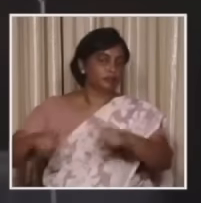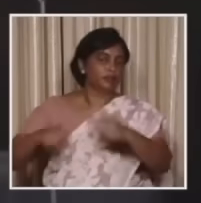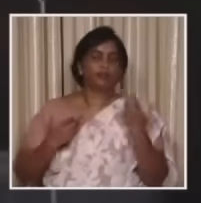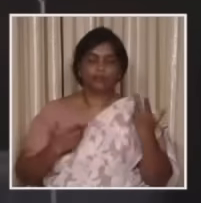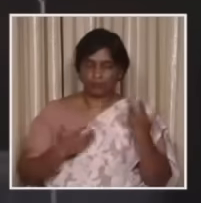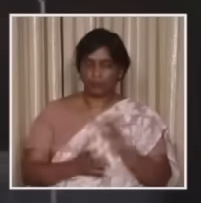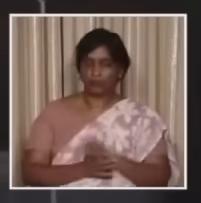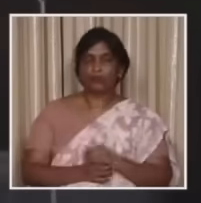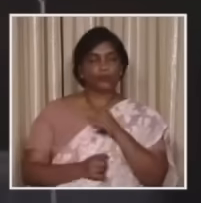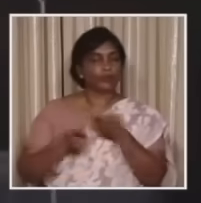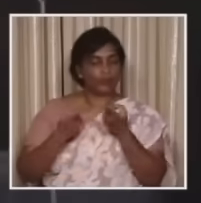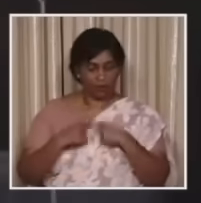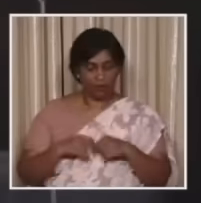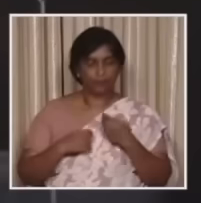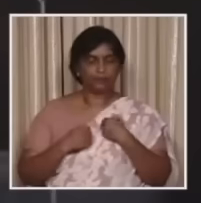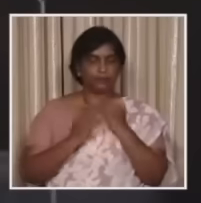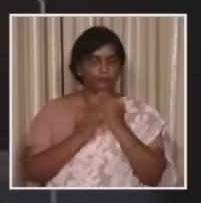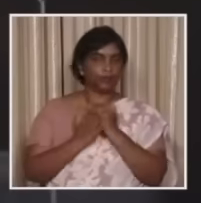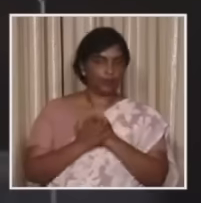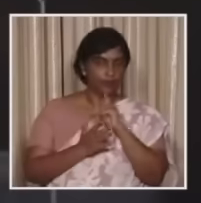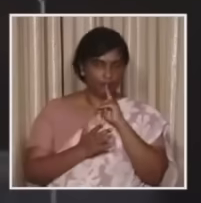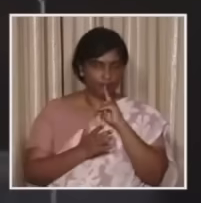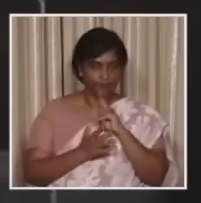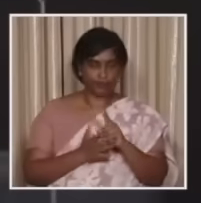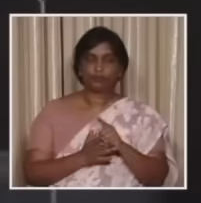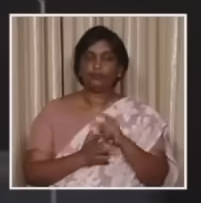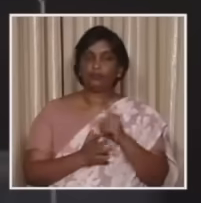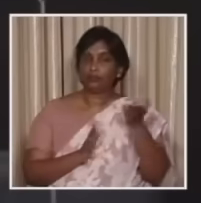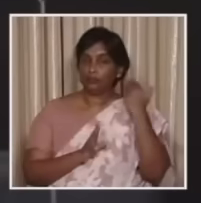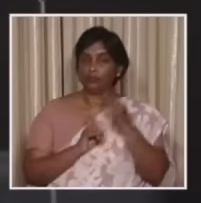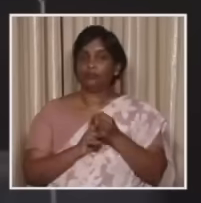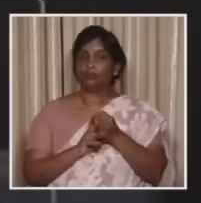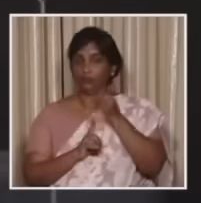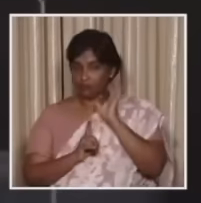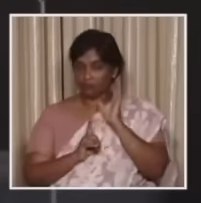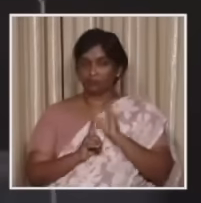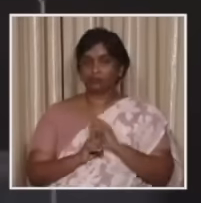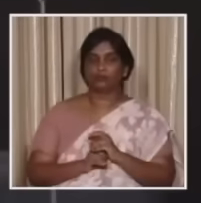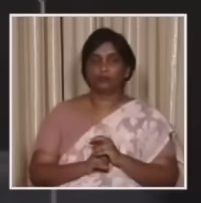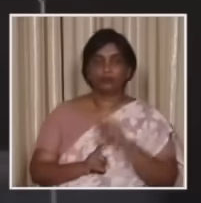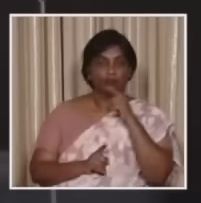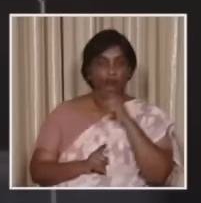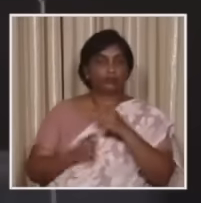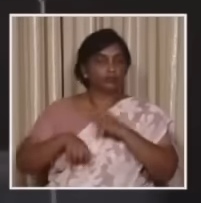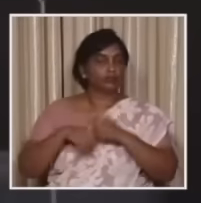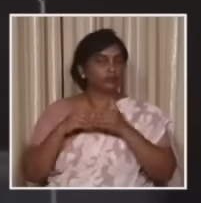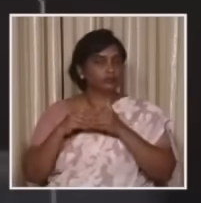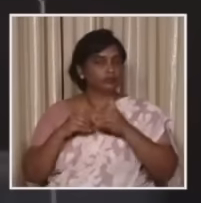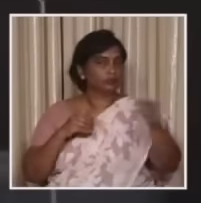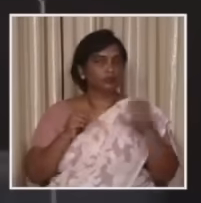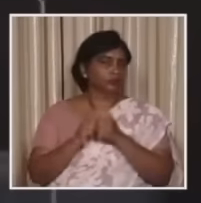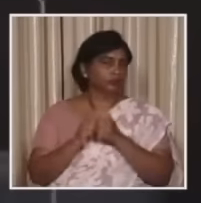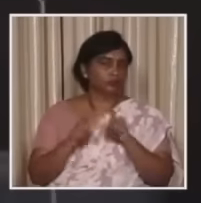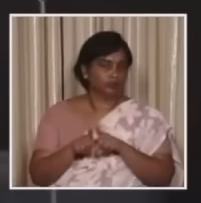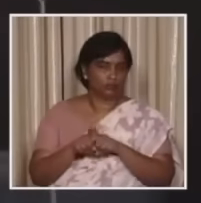ගැන ඊළඟට මම කරුණු කිහිපයක් කියනවා එවකට හිටපු ජනාධිපති මේ කාල පරිච්ඡේදයේ හැසිරීම